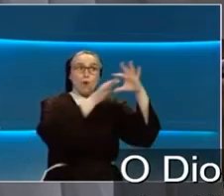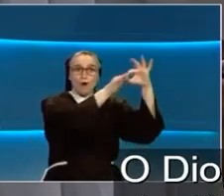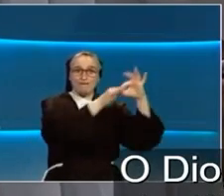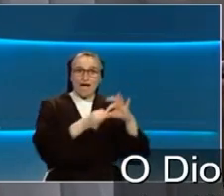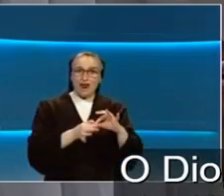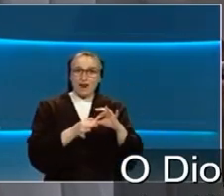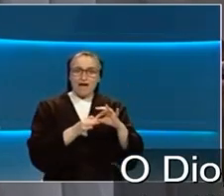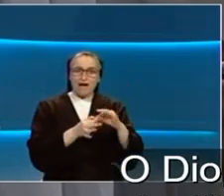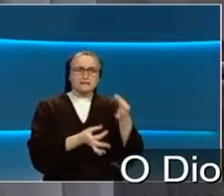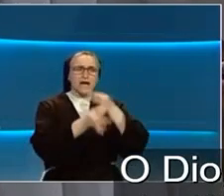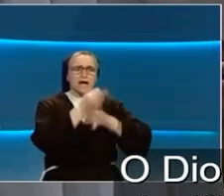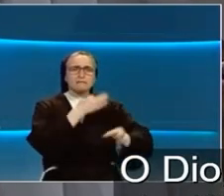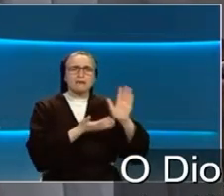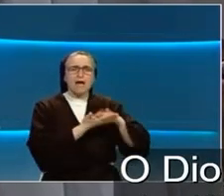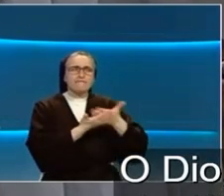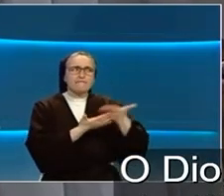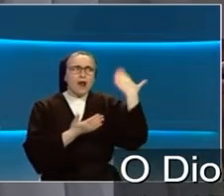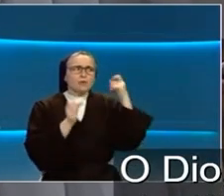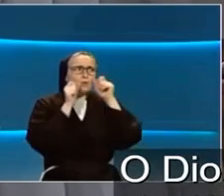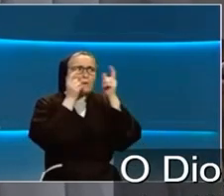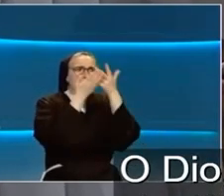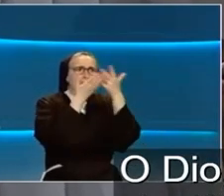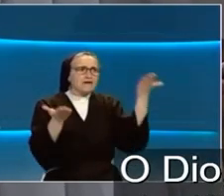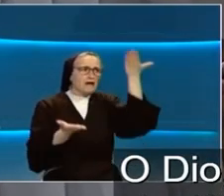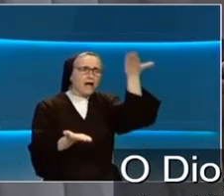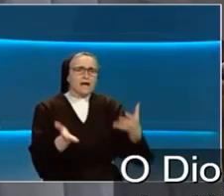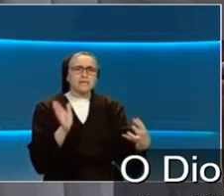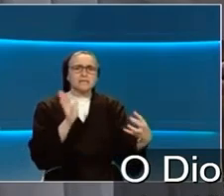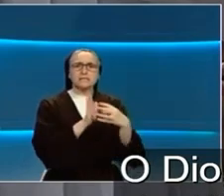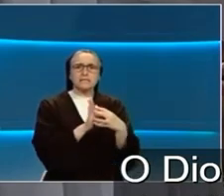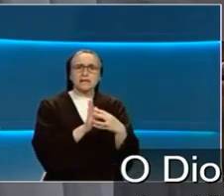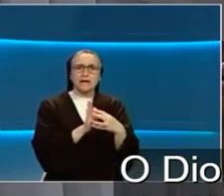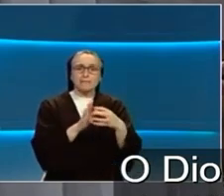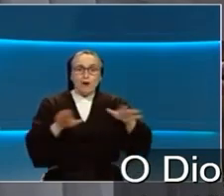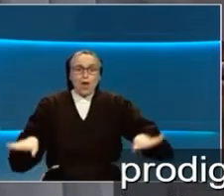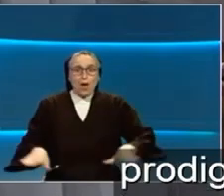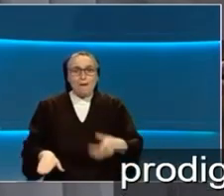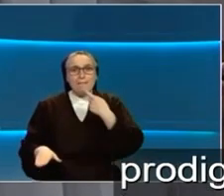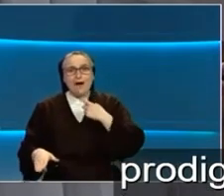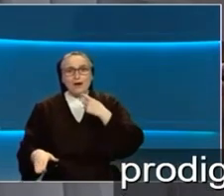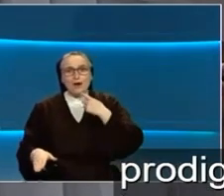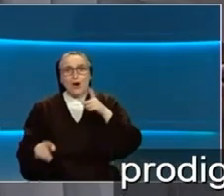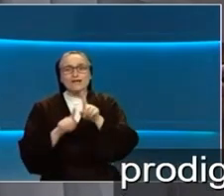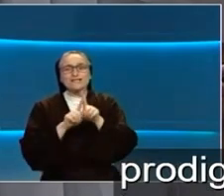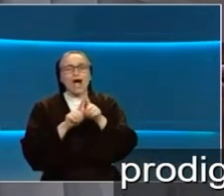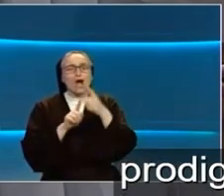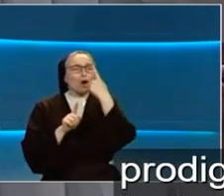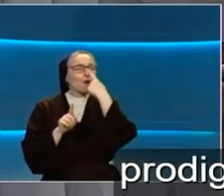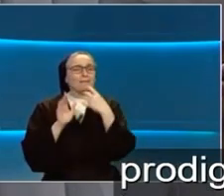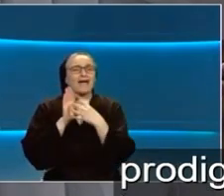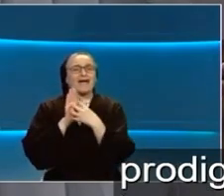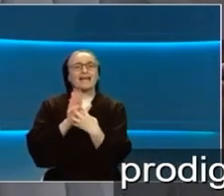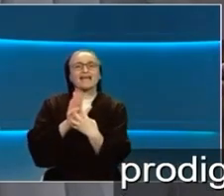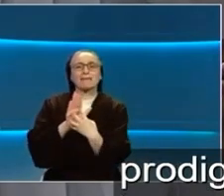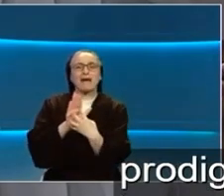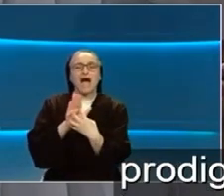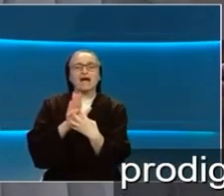mare rubrum forma sacri fontis existeret e plessa servitute